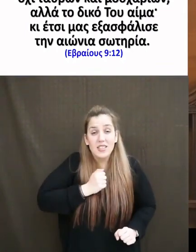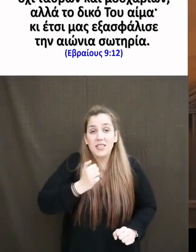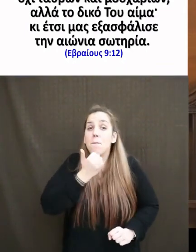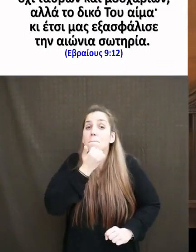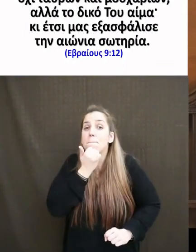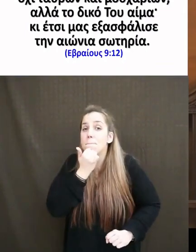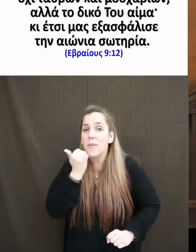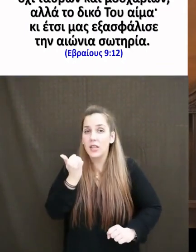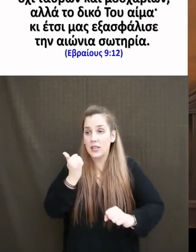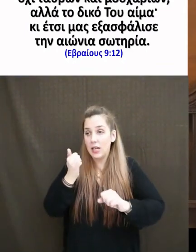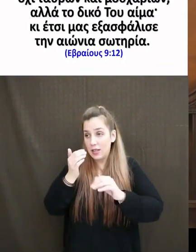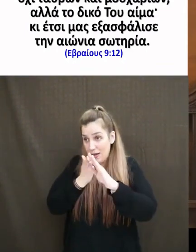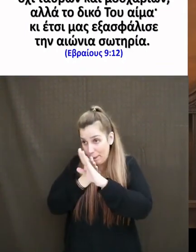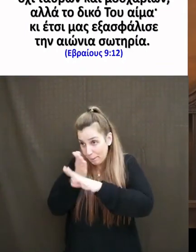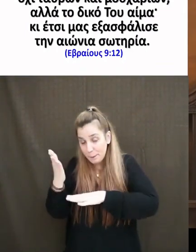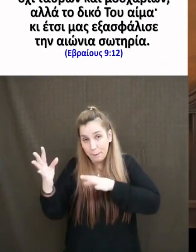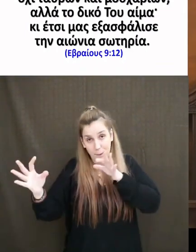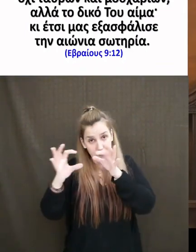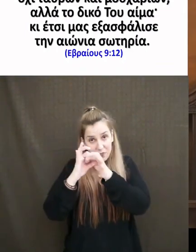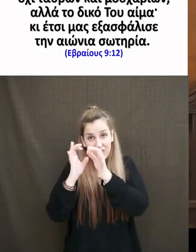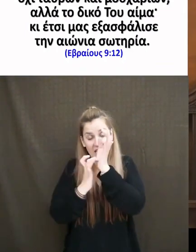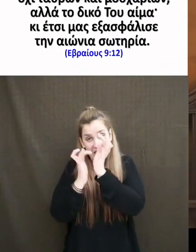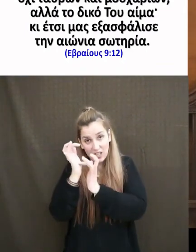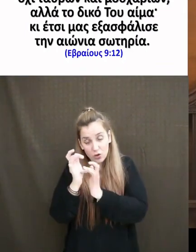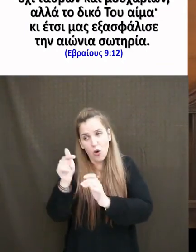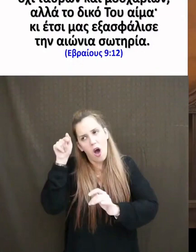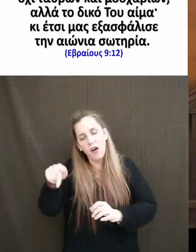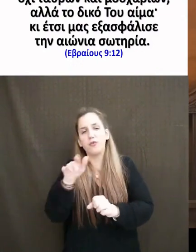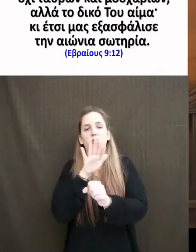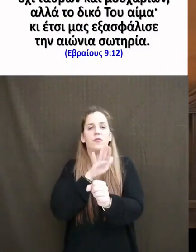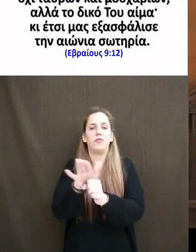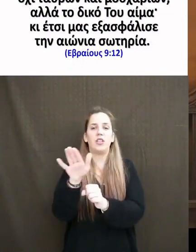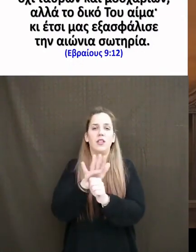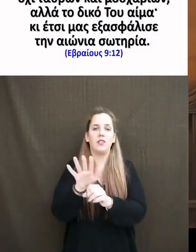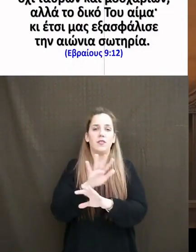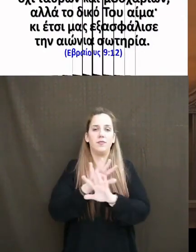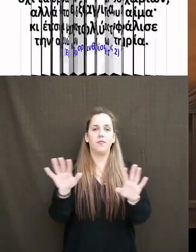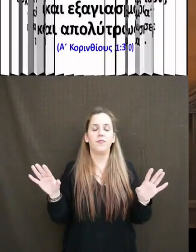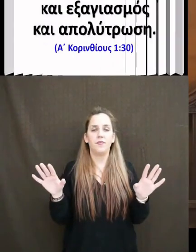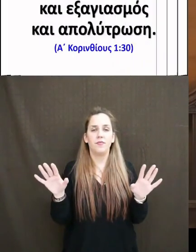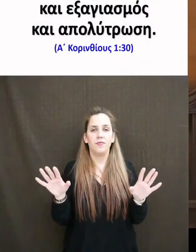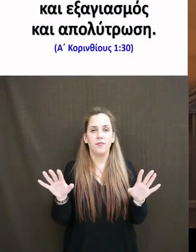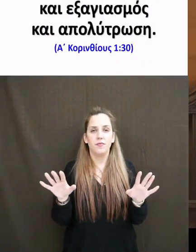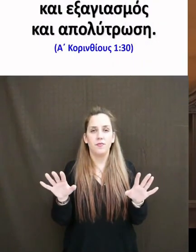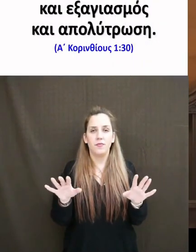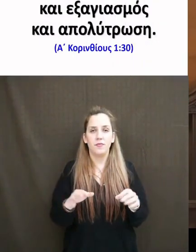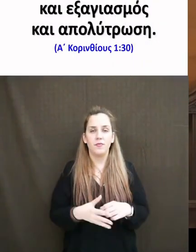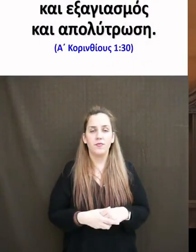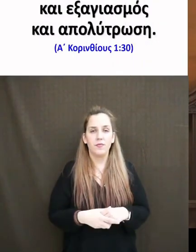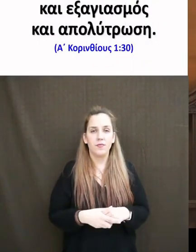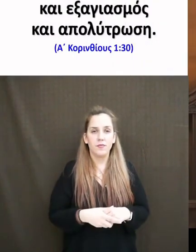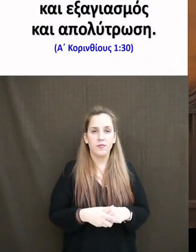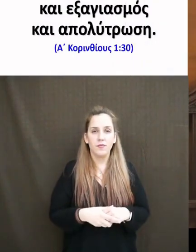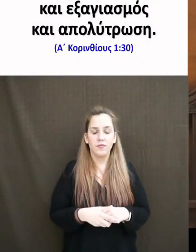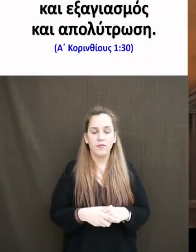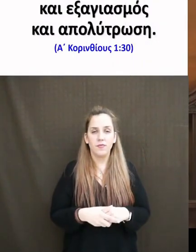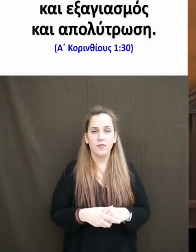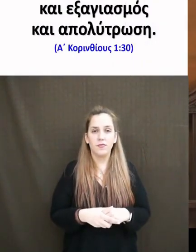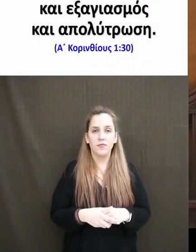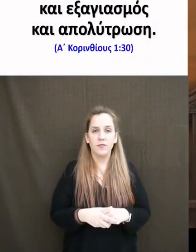Χριστό, ντύνομαι με τον Χριστό. Και ο Χριστός, λέει ο Απόστολος Παύλος, έγινε από το Θεό σοφία δική